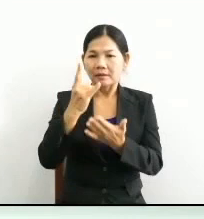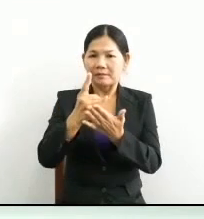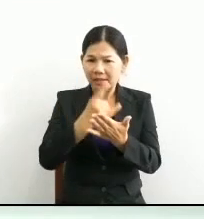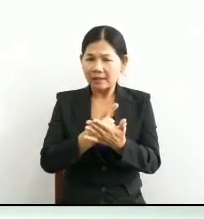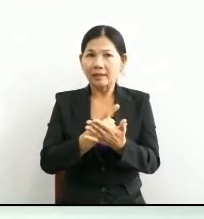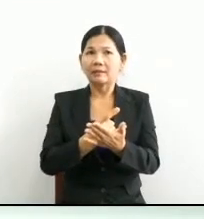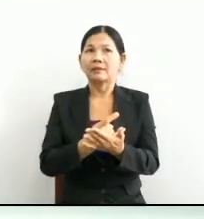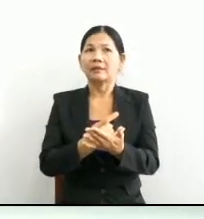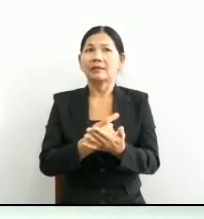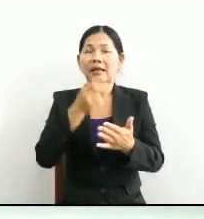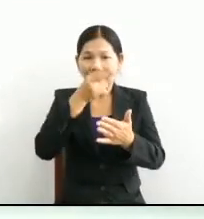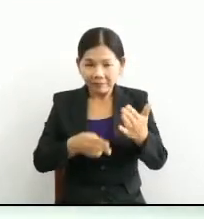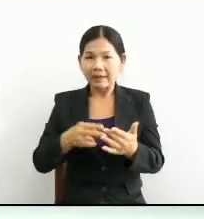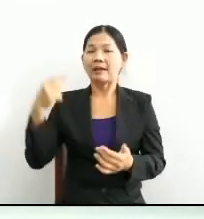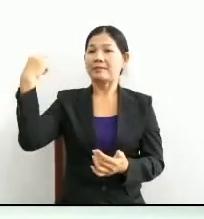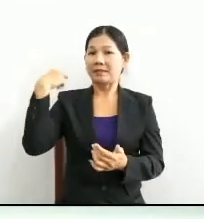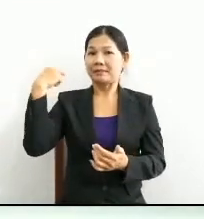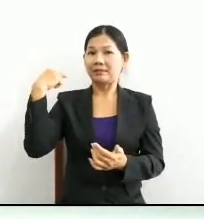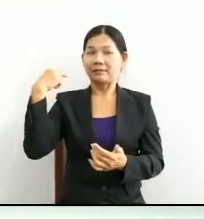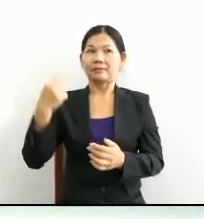ạ, còn này sẽ lại bán,